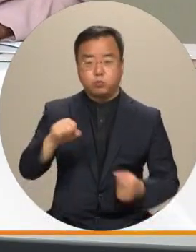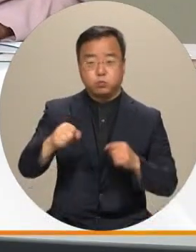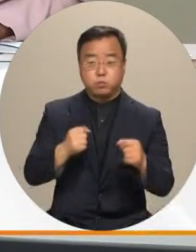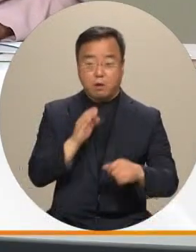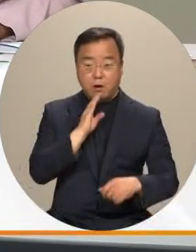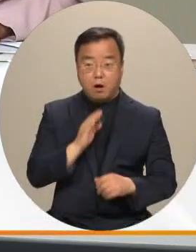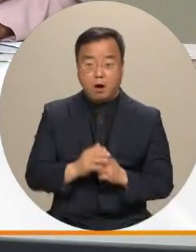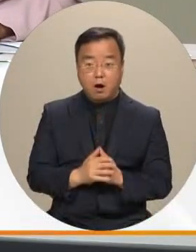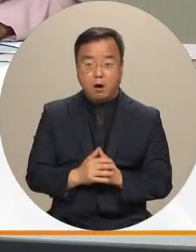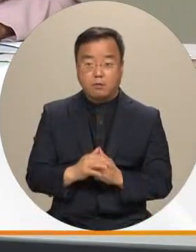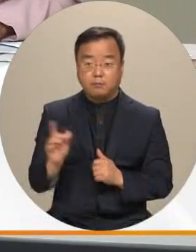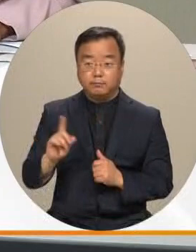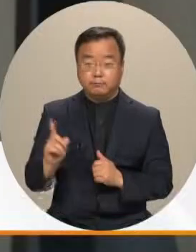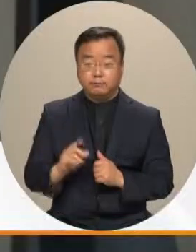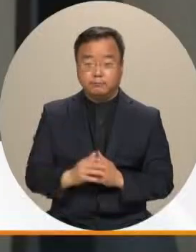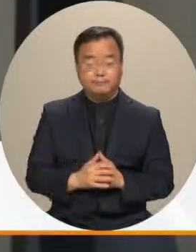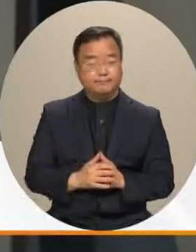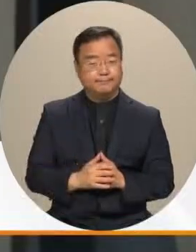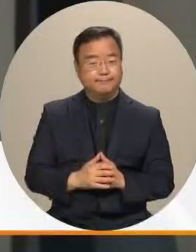되셨습니까 어린